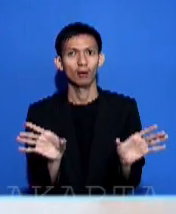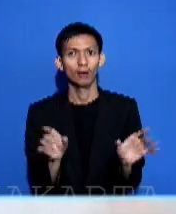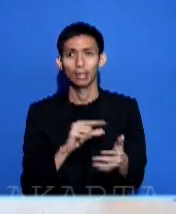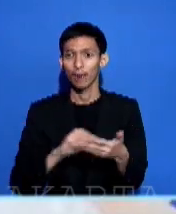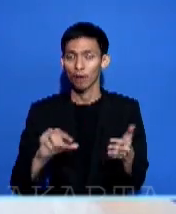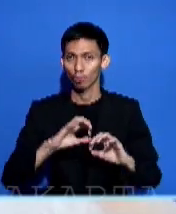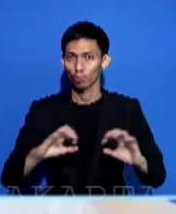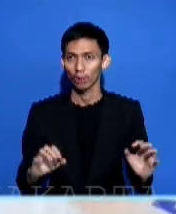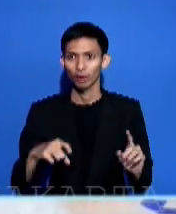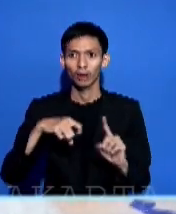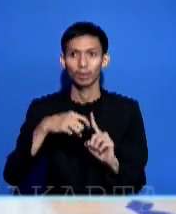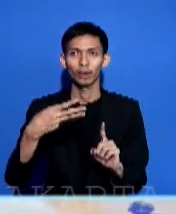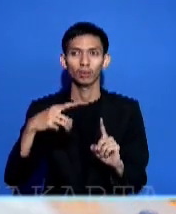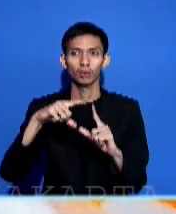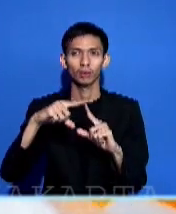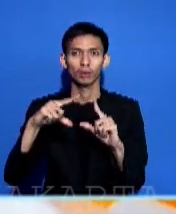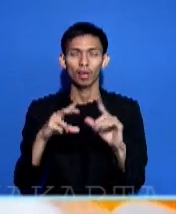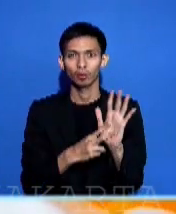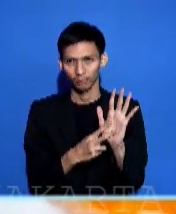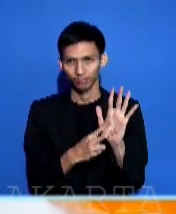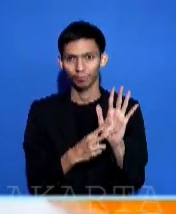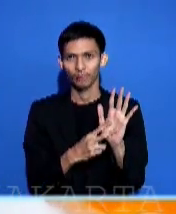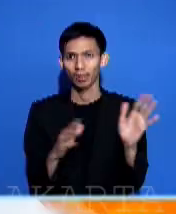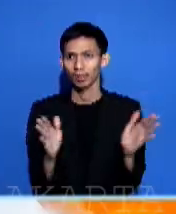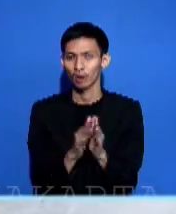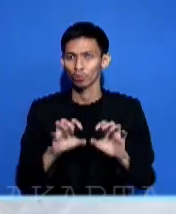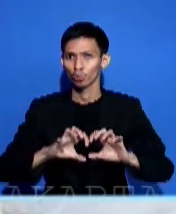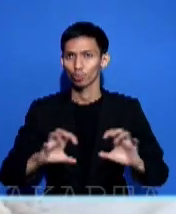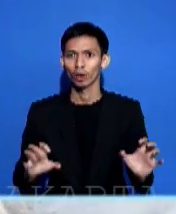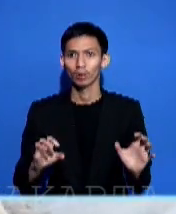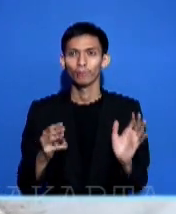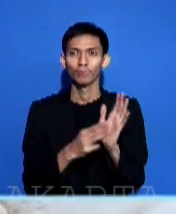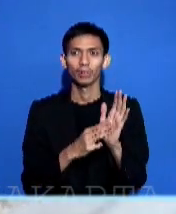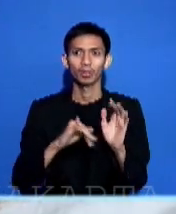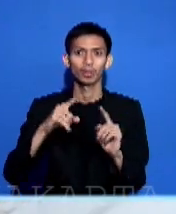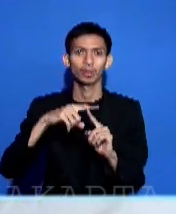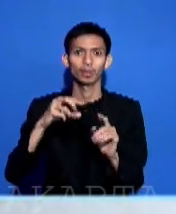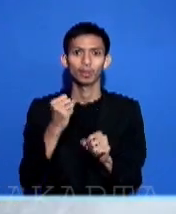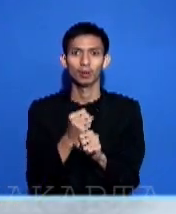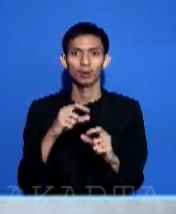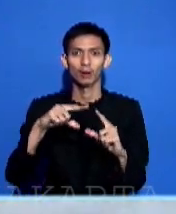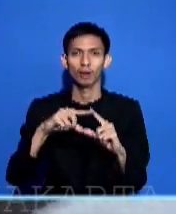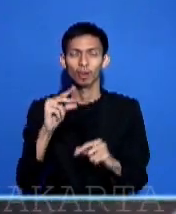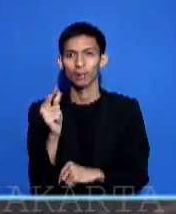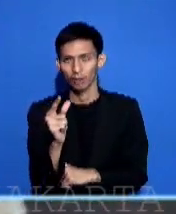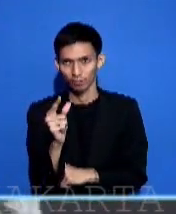durian ketan dan durian mentega. Satu buah durian ketan dan mentega di tempatnya